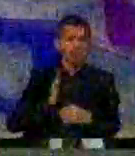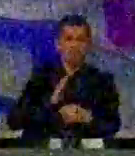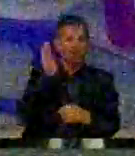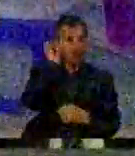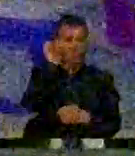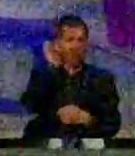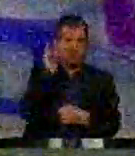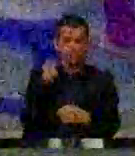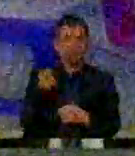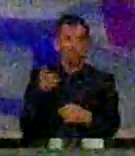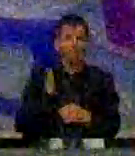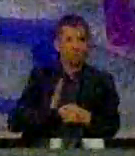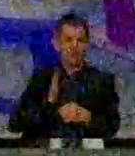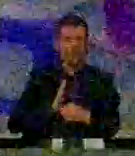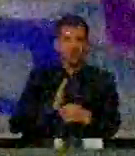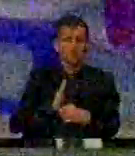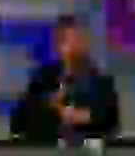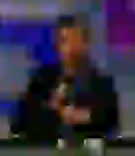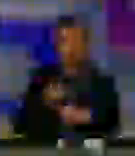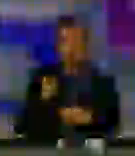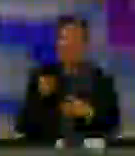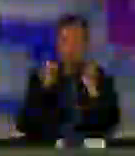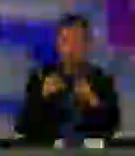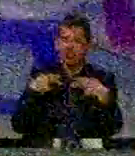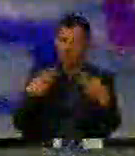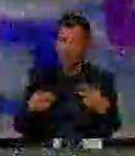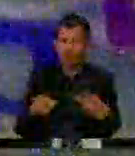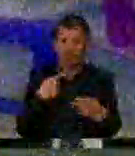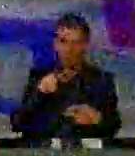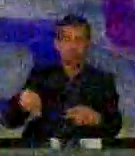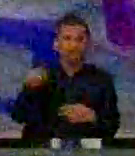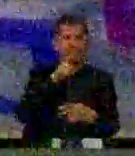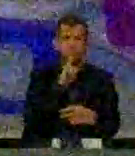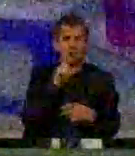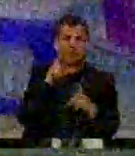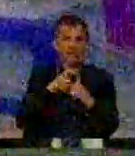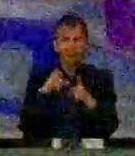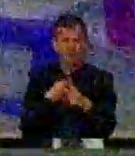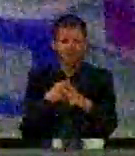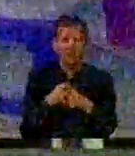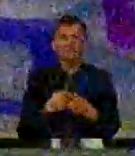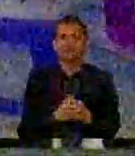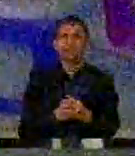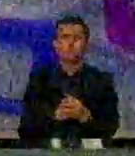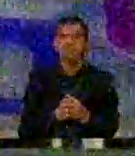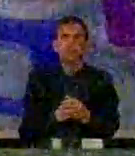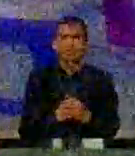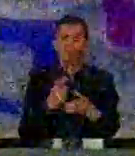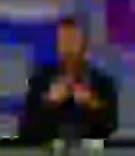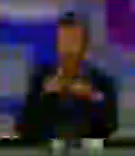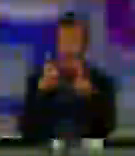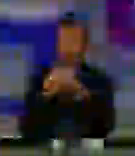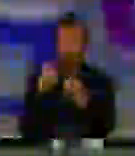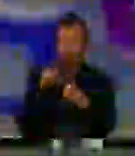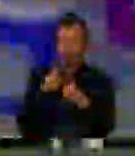me rikthy këtë performancë. Unë e di që kolegët e mi nga Lidha Demokratike, edhe krejt Lidha Demokratike, kemi